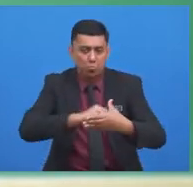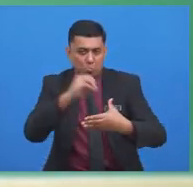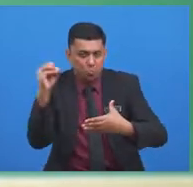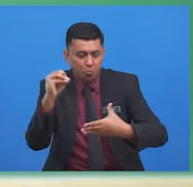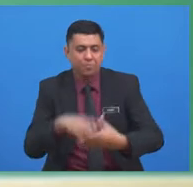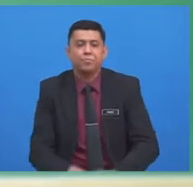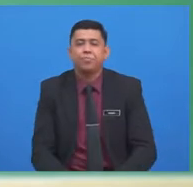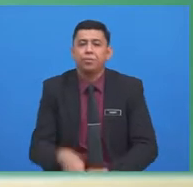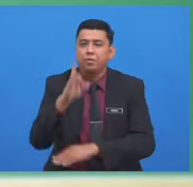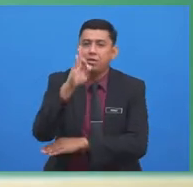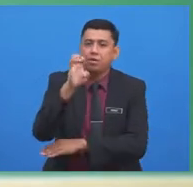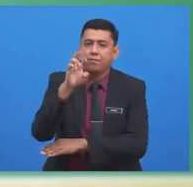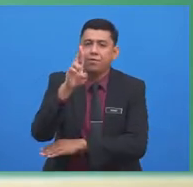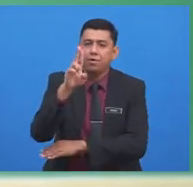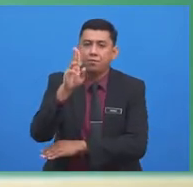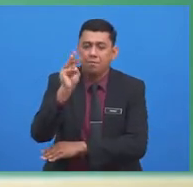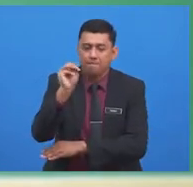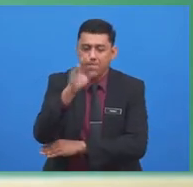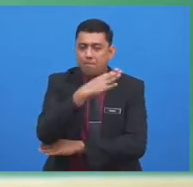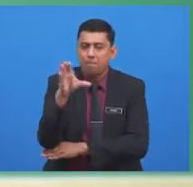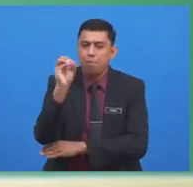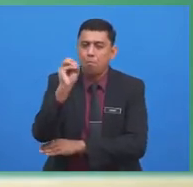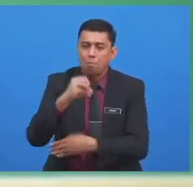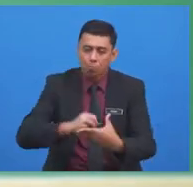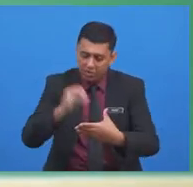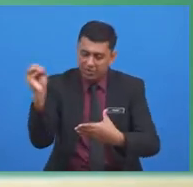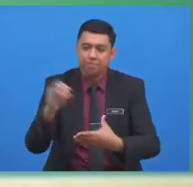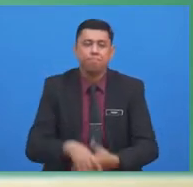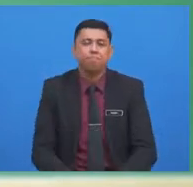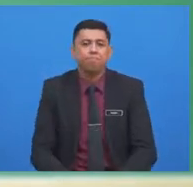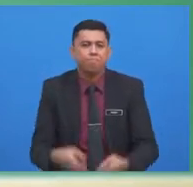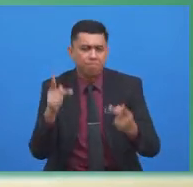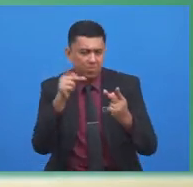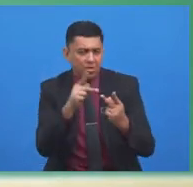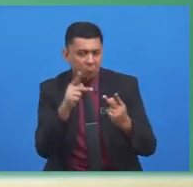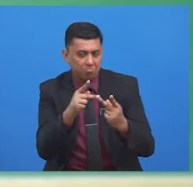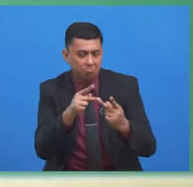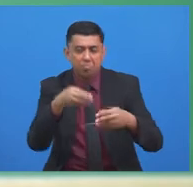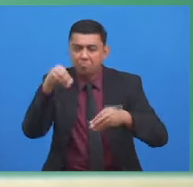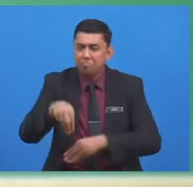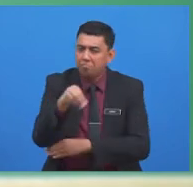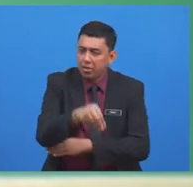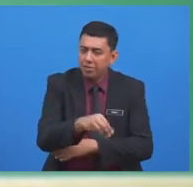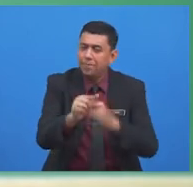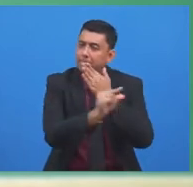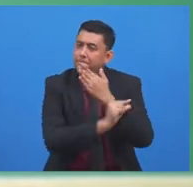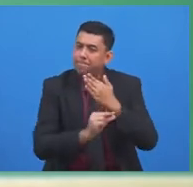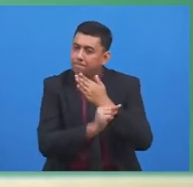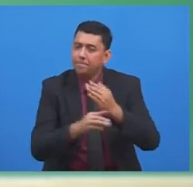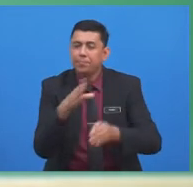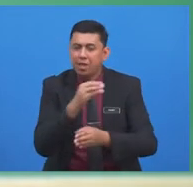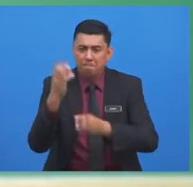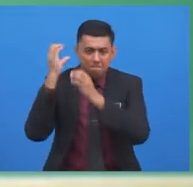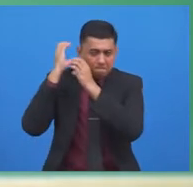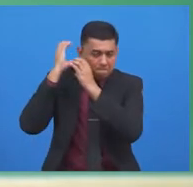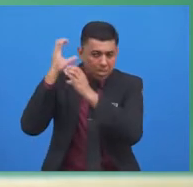menghasilkan ferum oksida. Tanah ini sangat sesuai untuk penanaman getah dan kelapa sawit